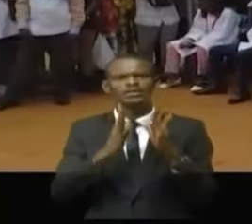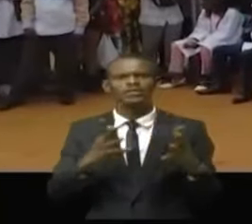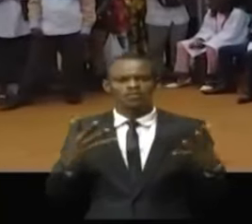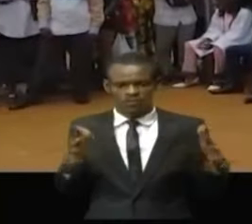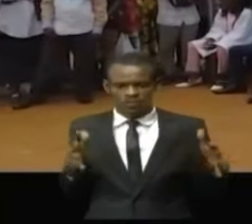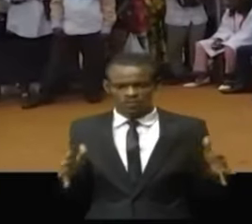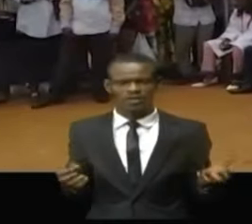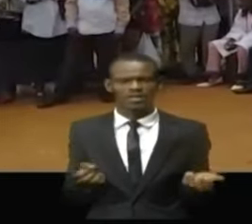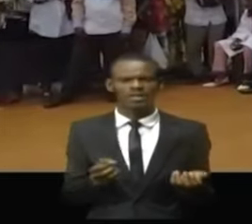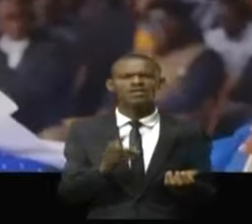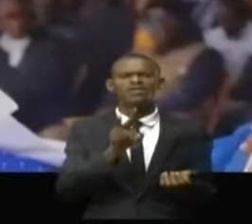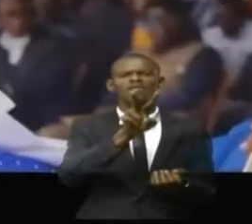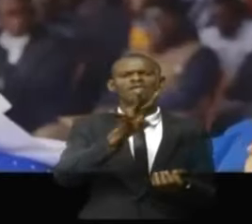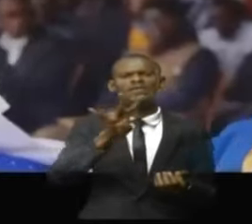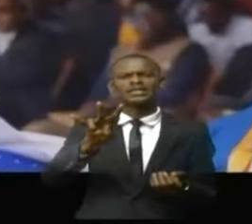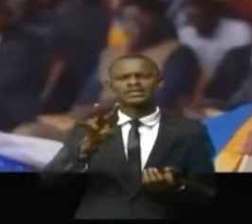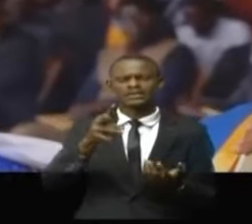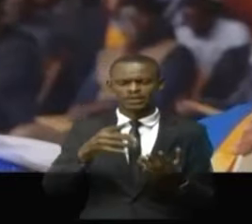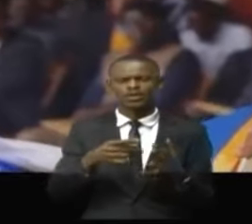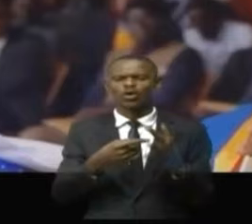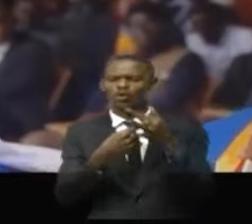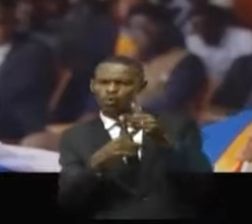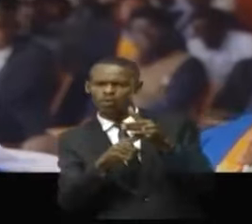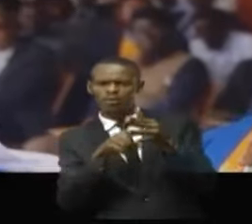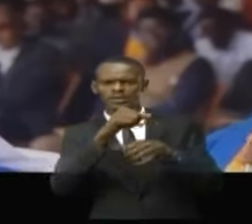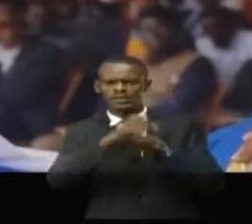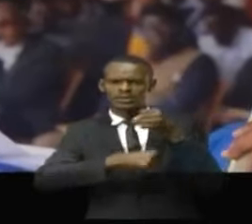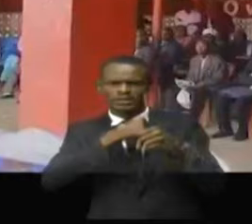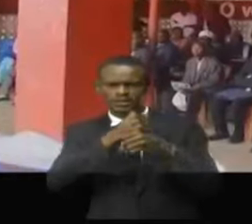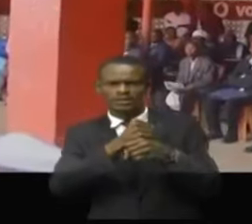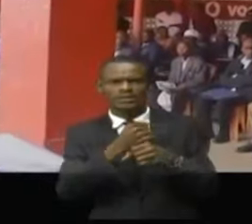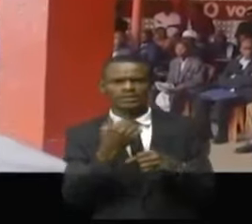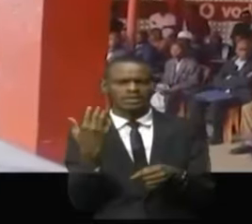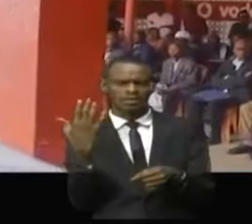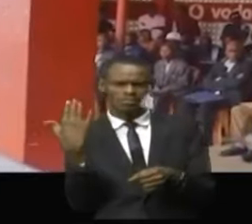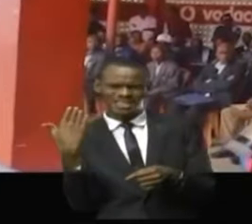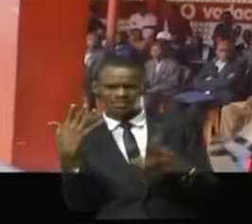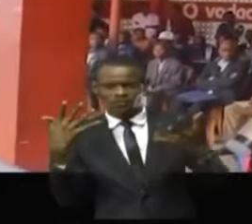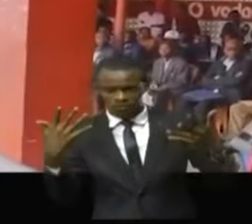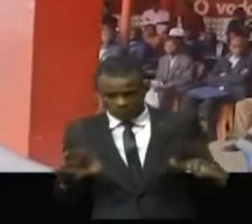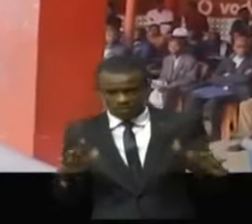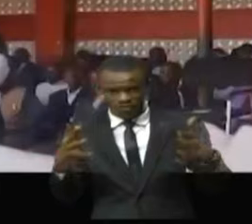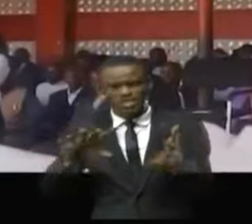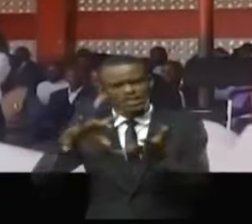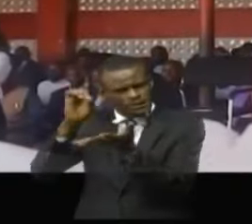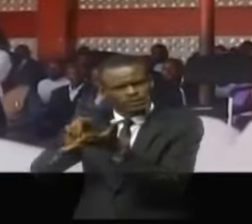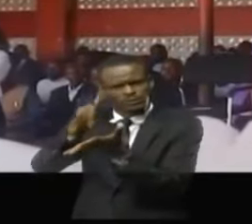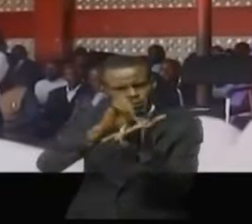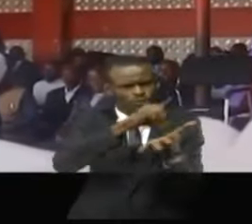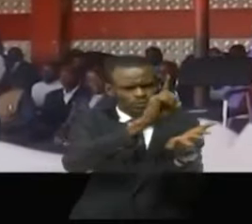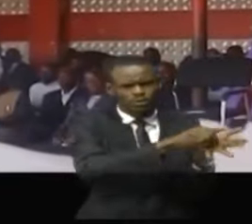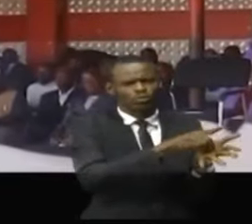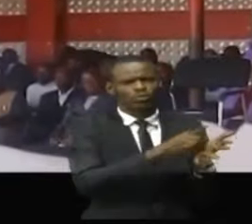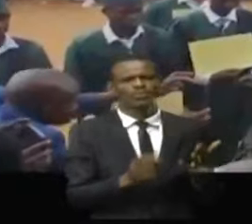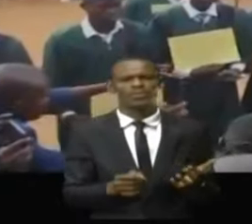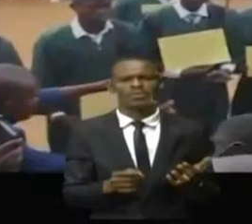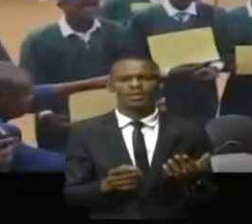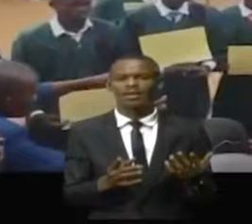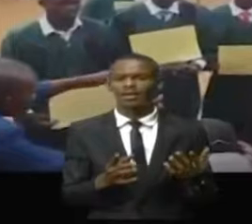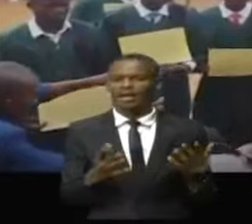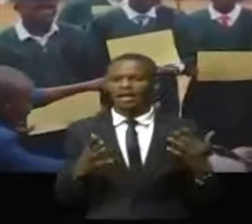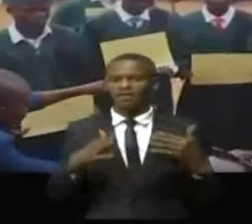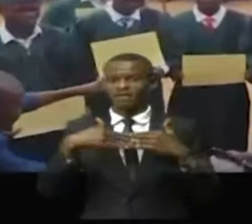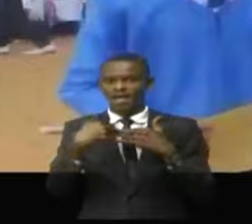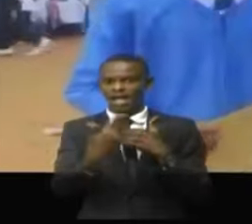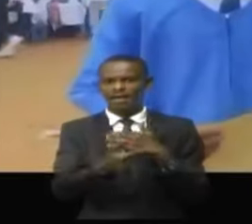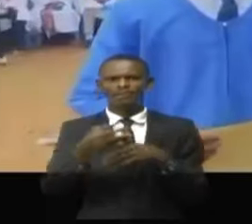académique 2022-2023. Après la proclamation de résultats par les doyens de différentes facultés, les recteurs de l'Université du Kwango a conféré